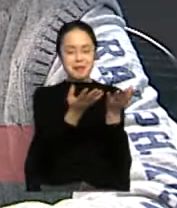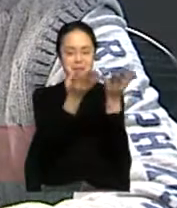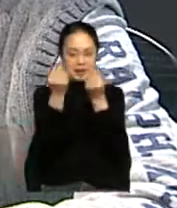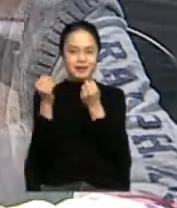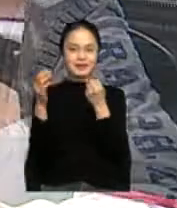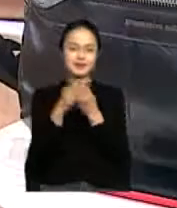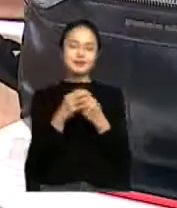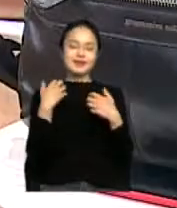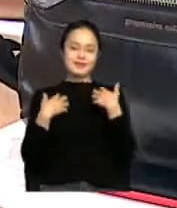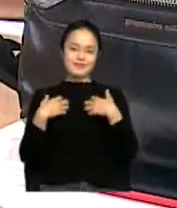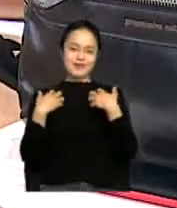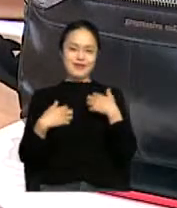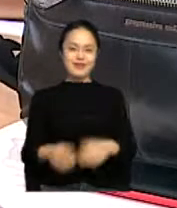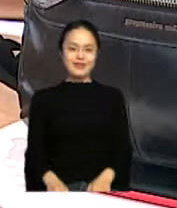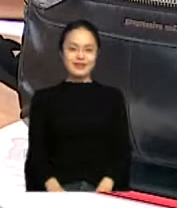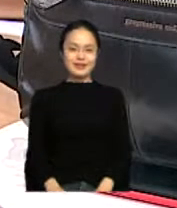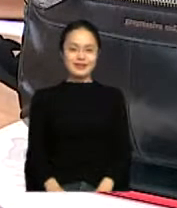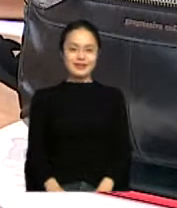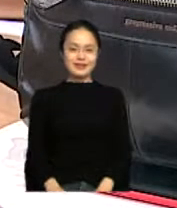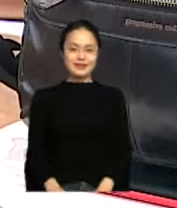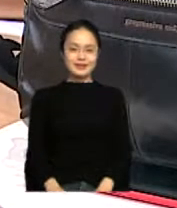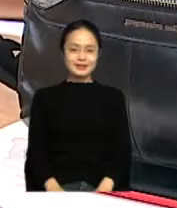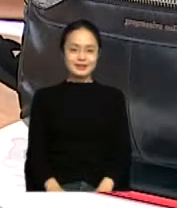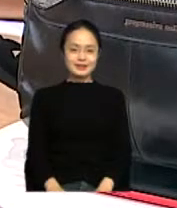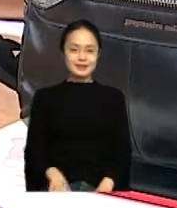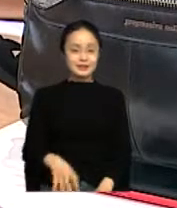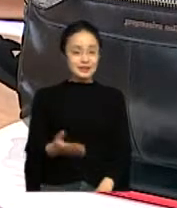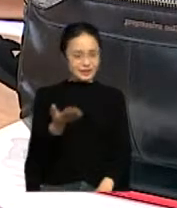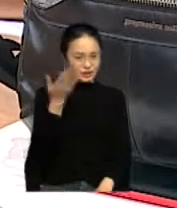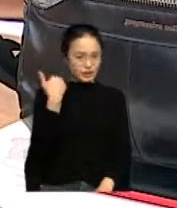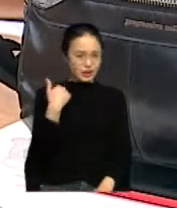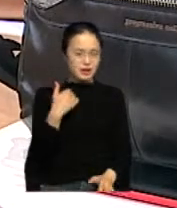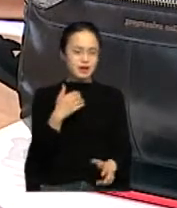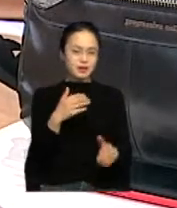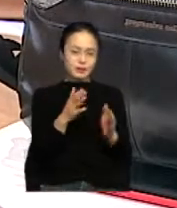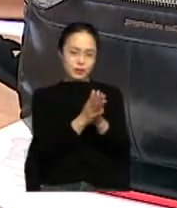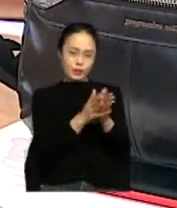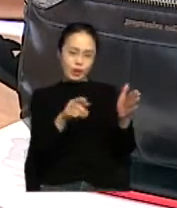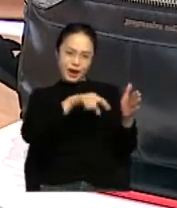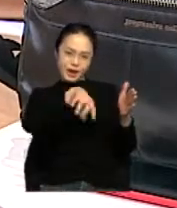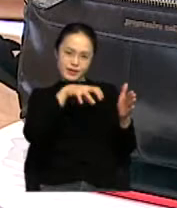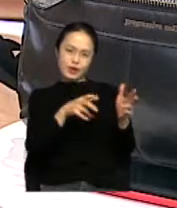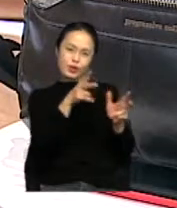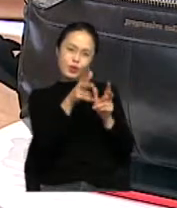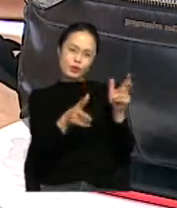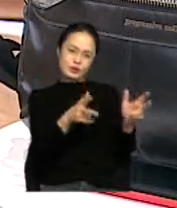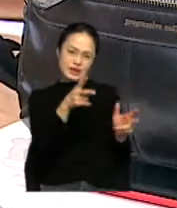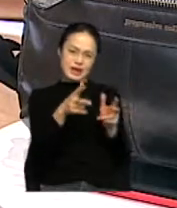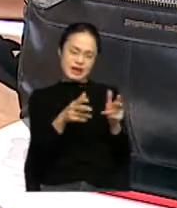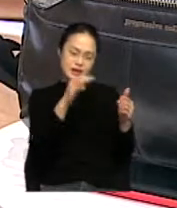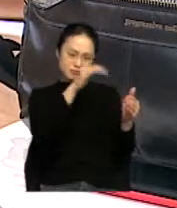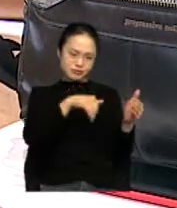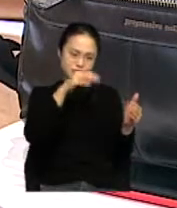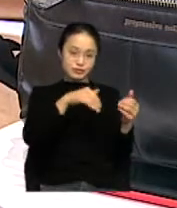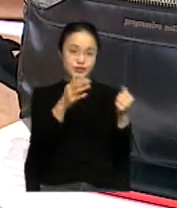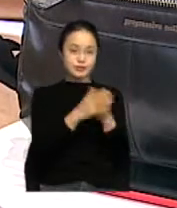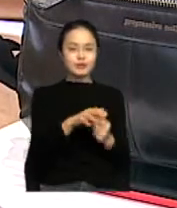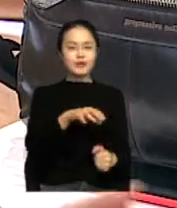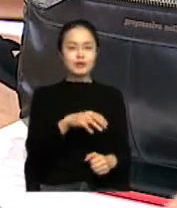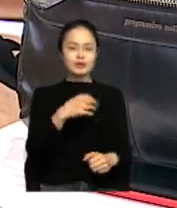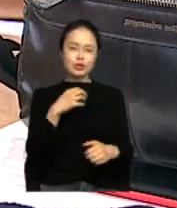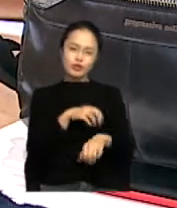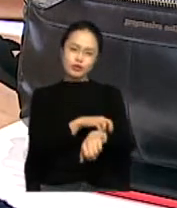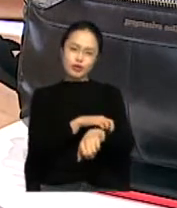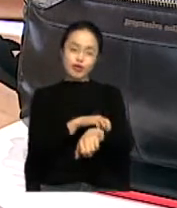것 같아요. 공사해가지고 좀 불편했거든요. 못 들어와서. 근데 오늘 모처럼 시간 내 갖고 와서 너무 좋아가지고